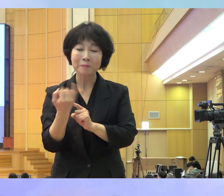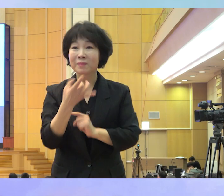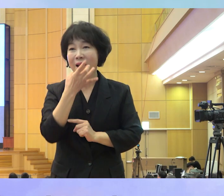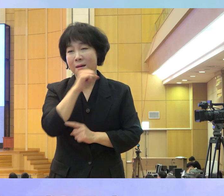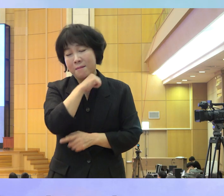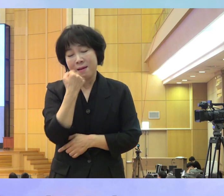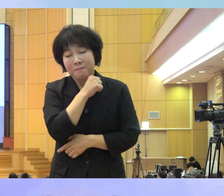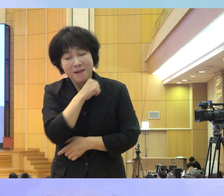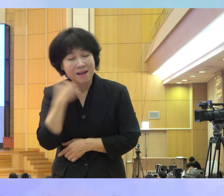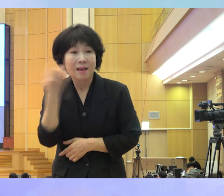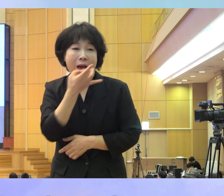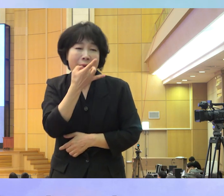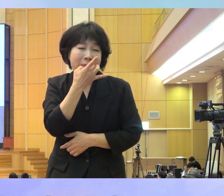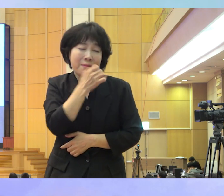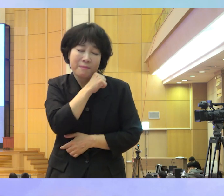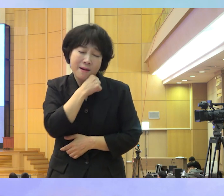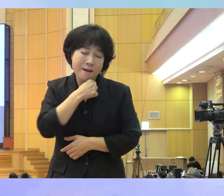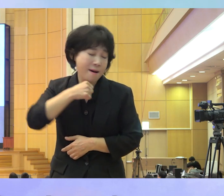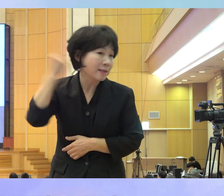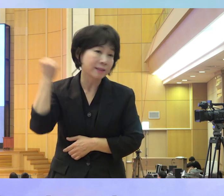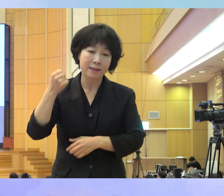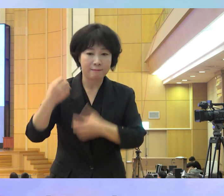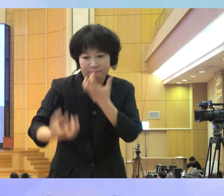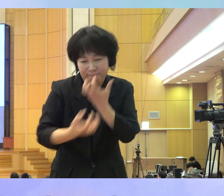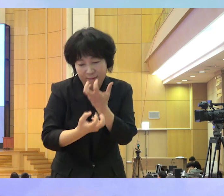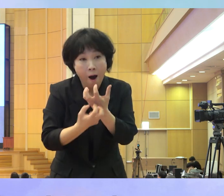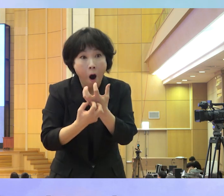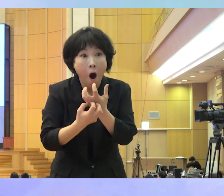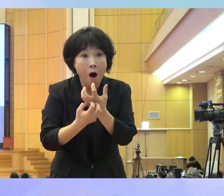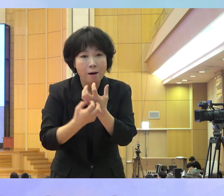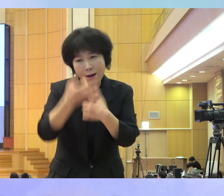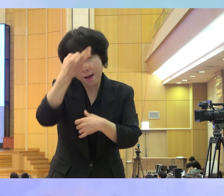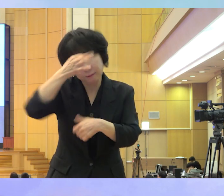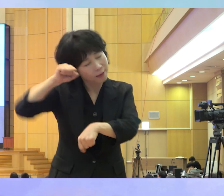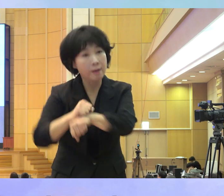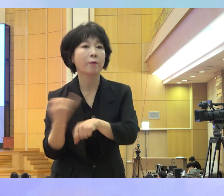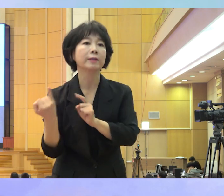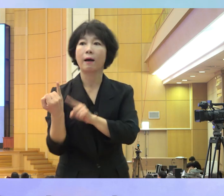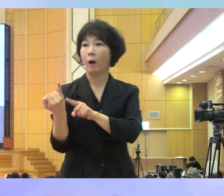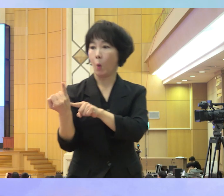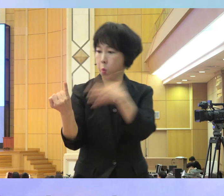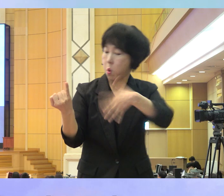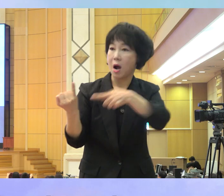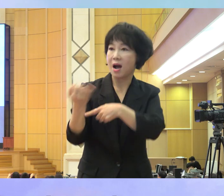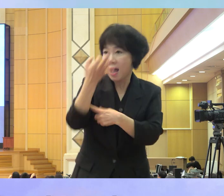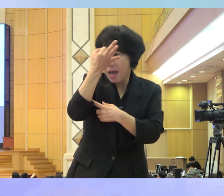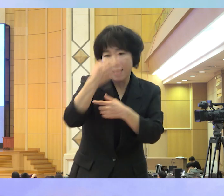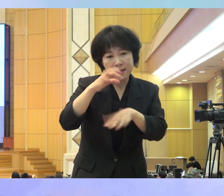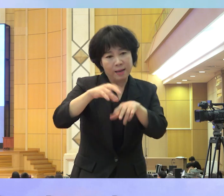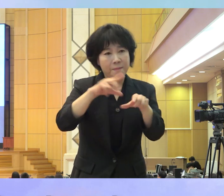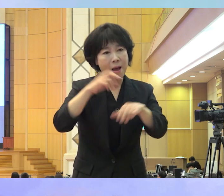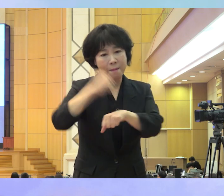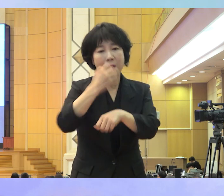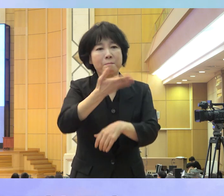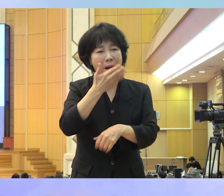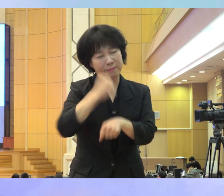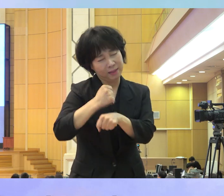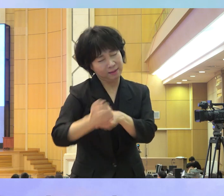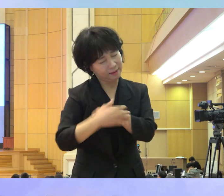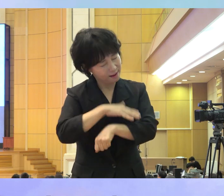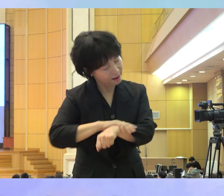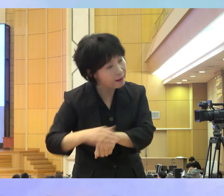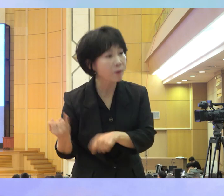진짜 밥을 잘 짓는 사람이 있어요. 응? 그런데 예를 들어서 그냥 하는